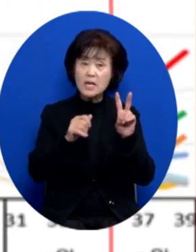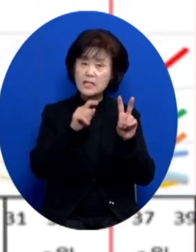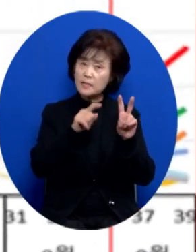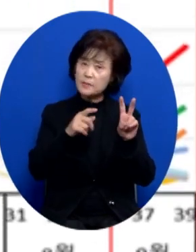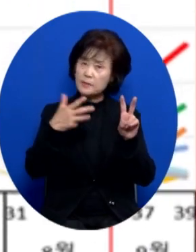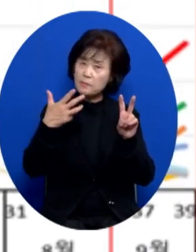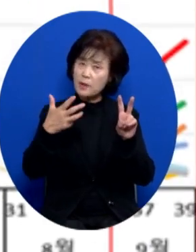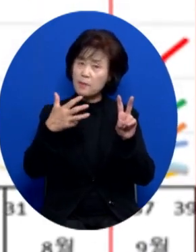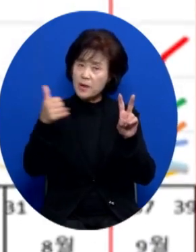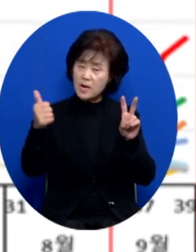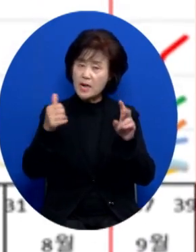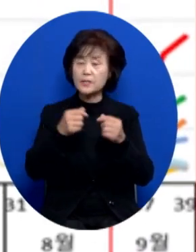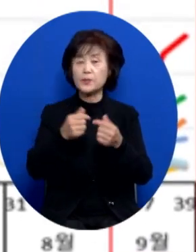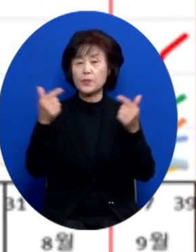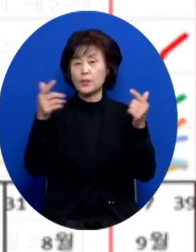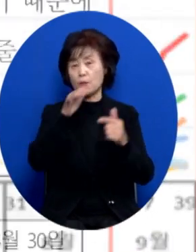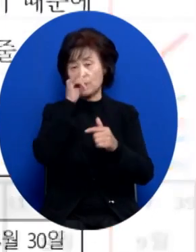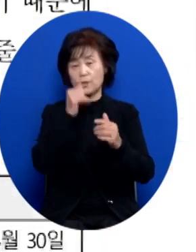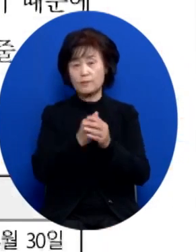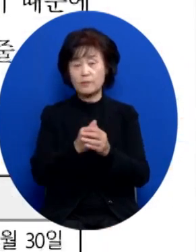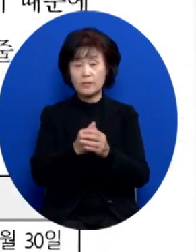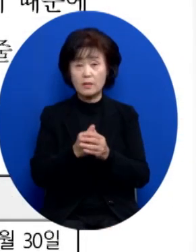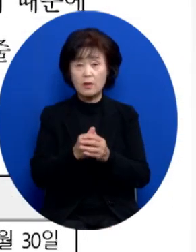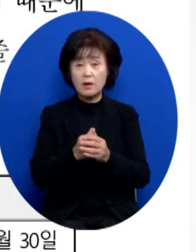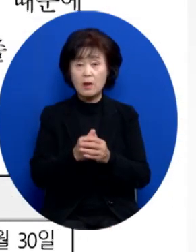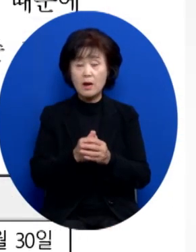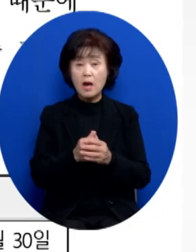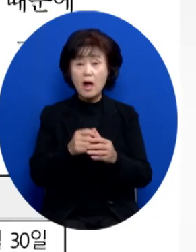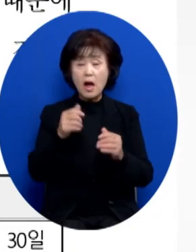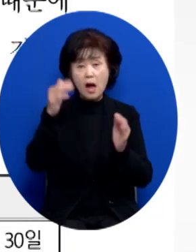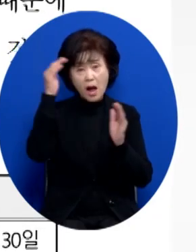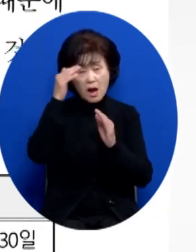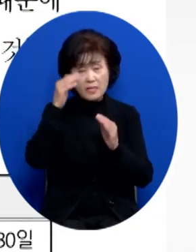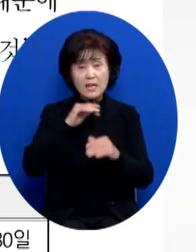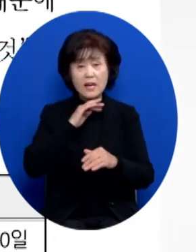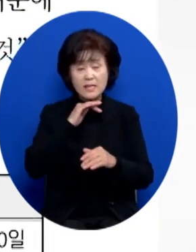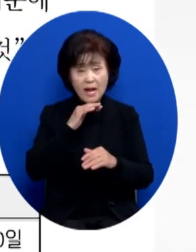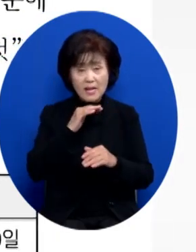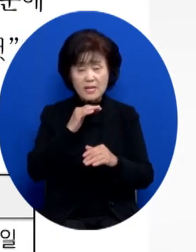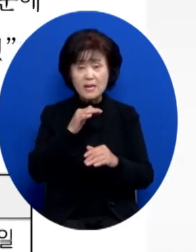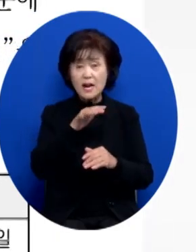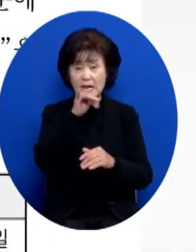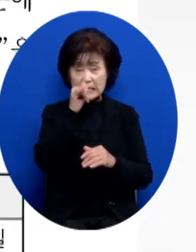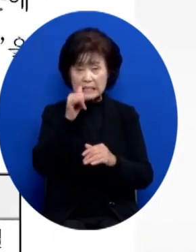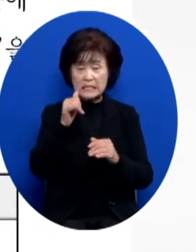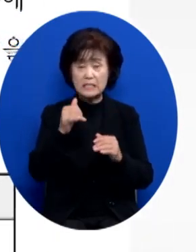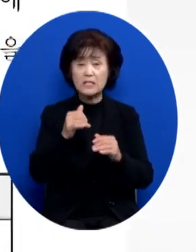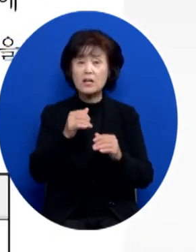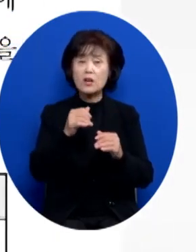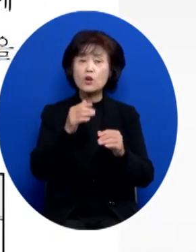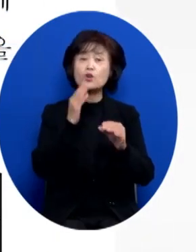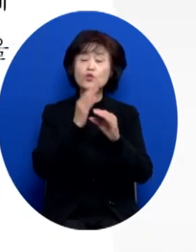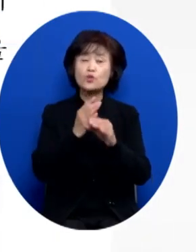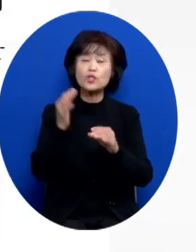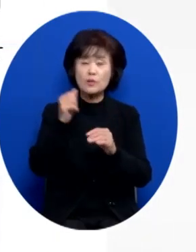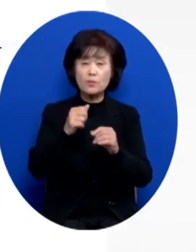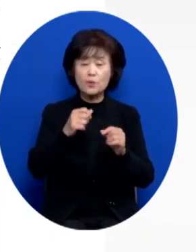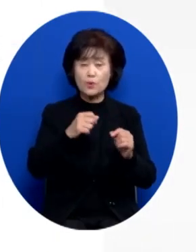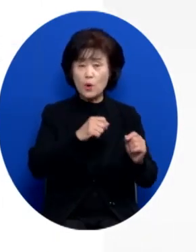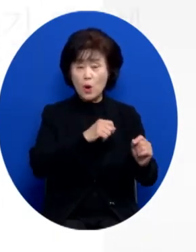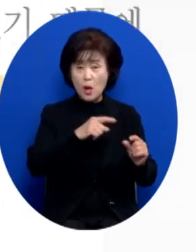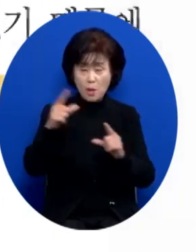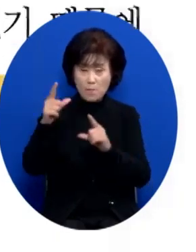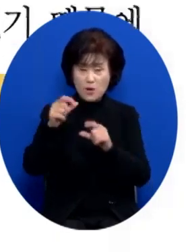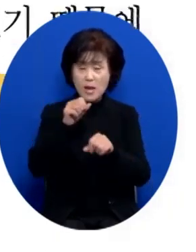20.8명까지 상승한 것으로 나타났습니다. 질병청은 특히 학생 연령층을 중심으로 인플루엔자 유행 확산이 뚜렷하게 나타나고